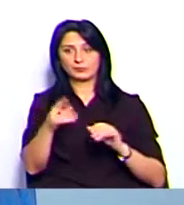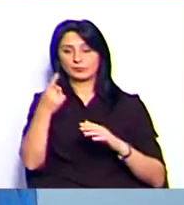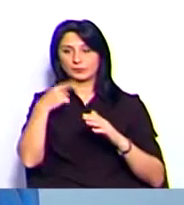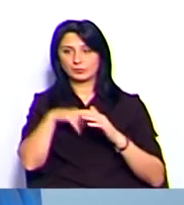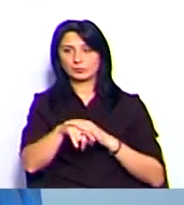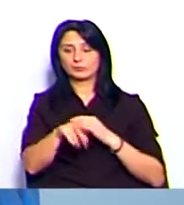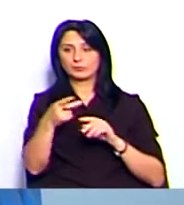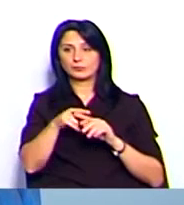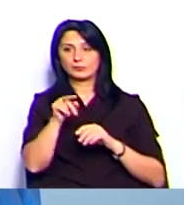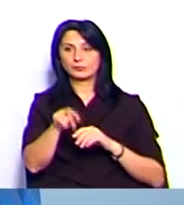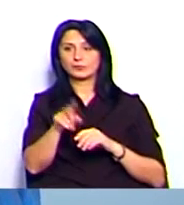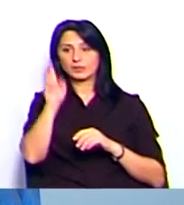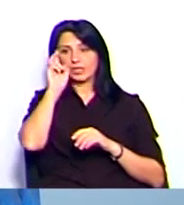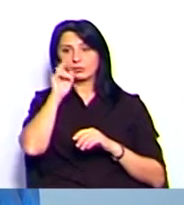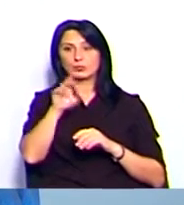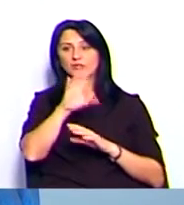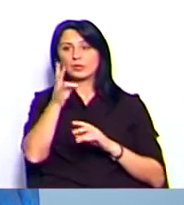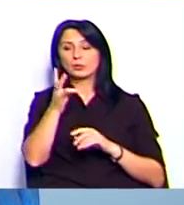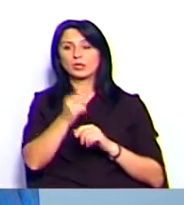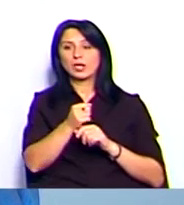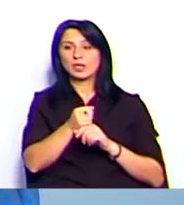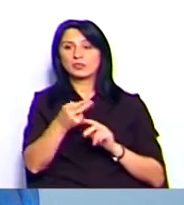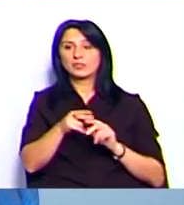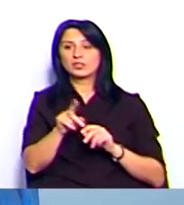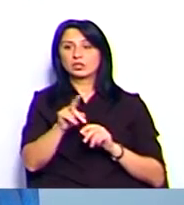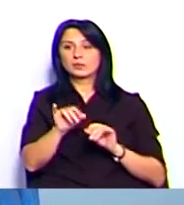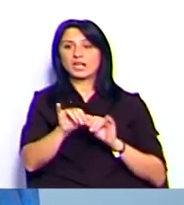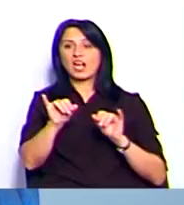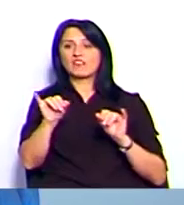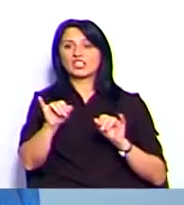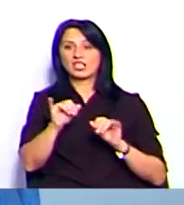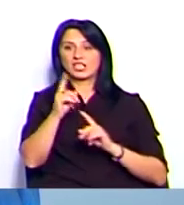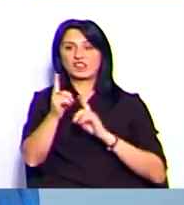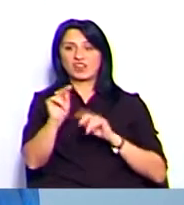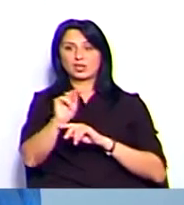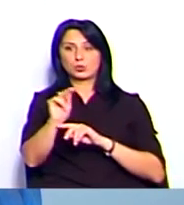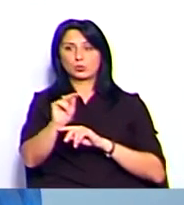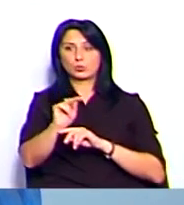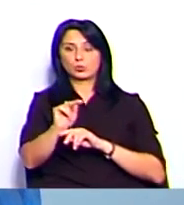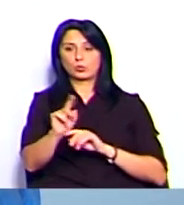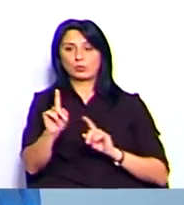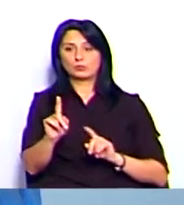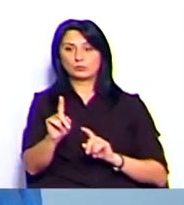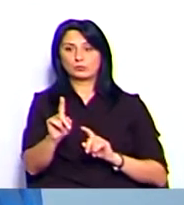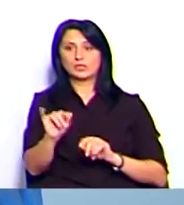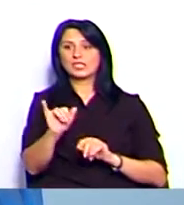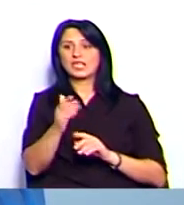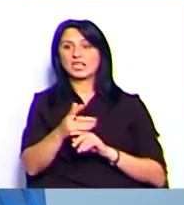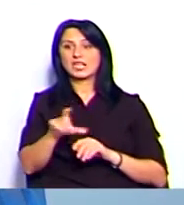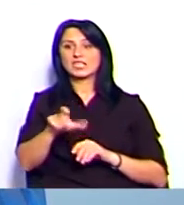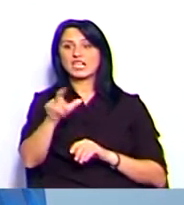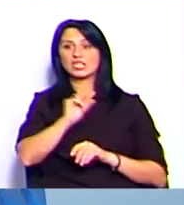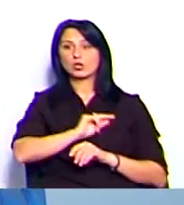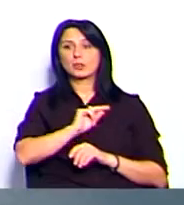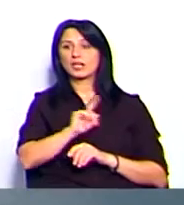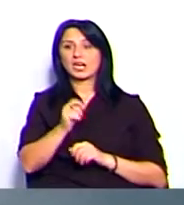გამომდინარე აქედან, ხელისუფლებამ ყველაფერი უნდა გააკეთოს იმისთვის, რომ განვითარდეს ინფრასტრუქტურა. ნუ რაზეა საუბარი ახლა? სად არის საგზაო დეპარტამენტი,